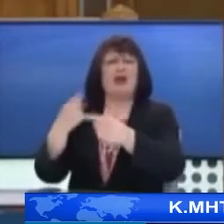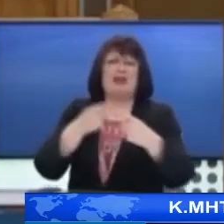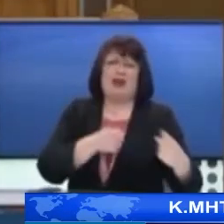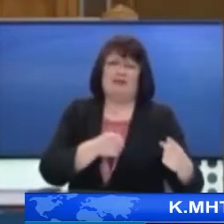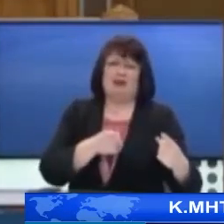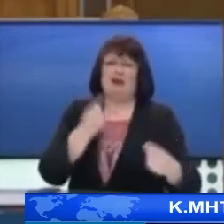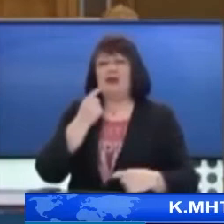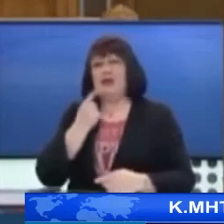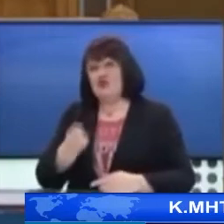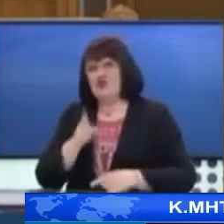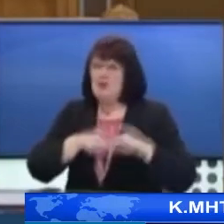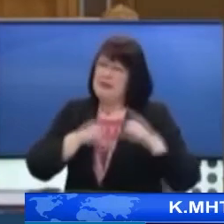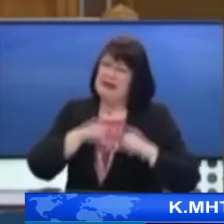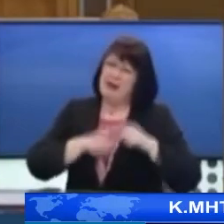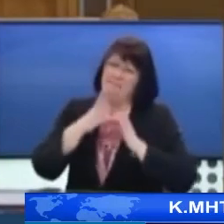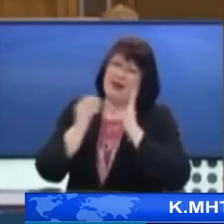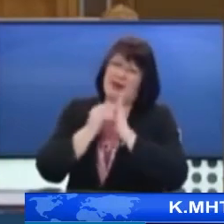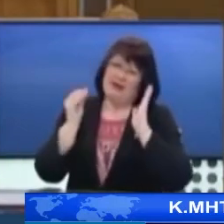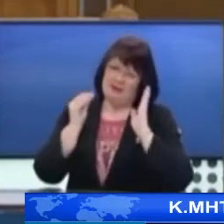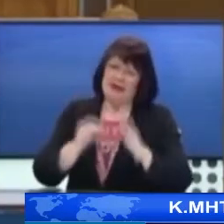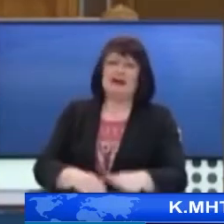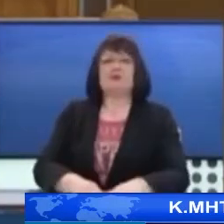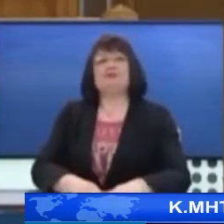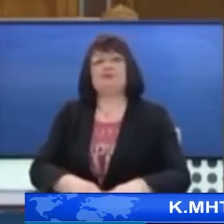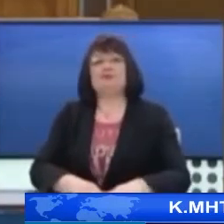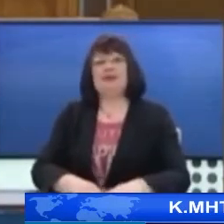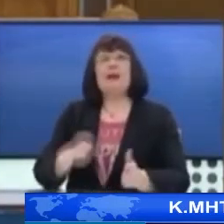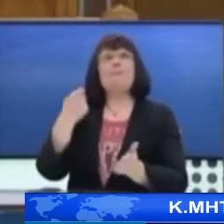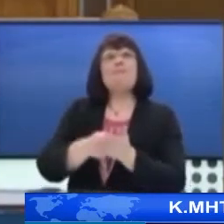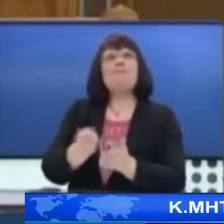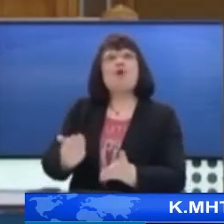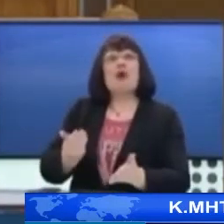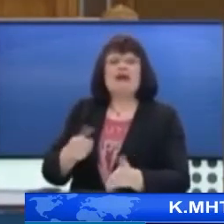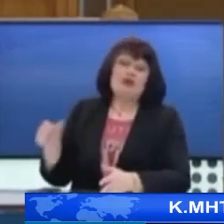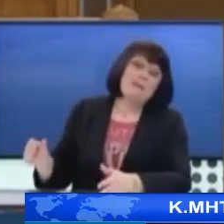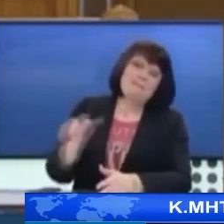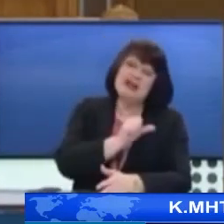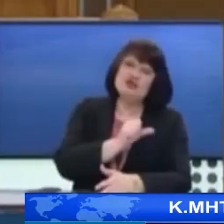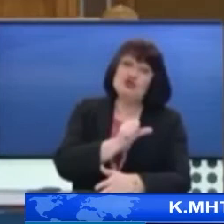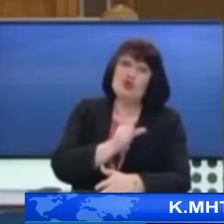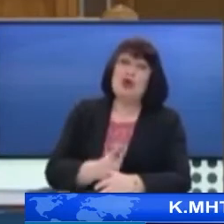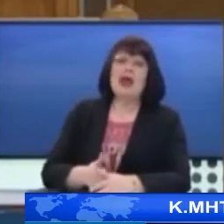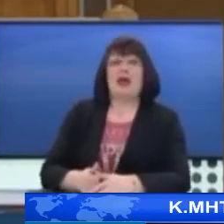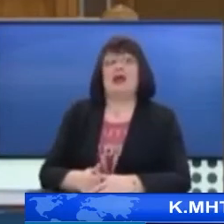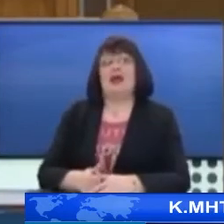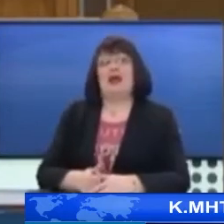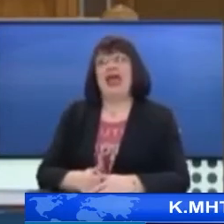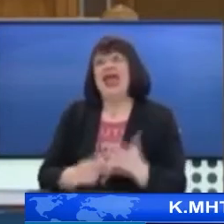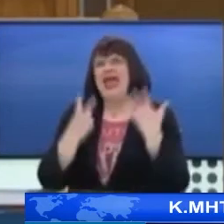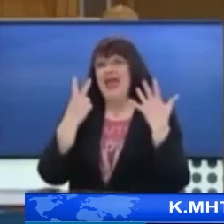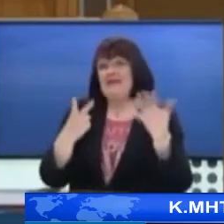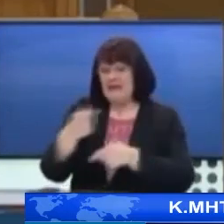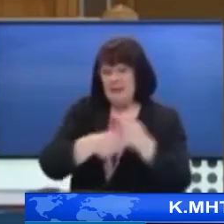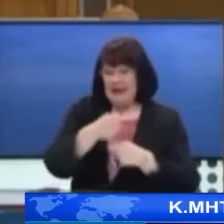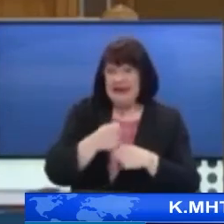ενδεικτικά νούμερα τα οποία πιστεύω ότι έχουν αξία. Επιστρεπτέα προκαταβολή πήραν 6 στις